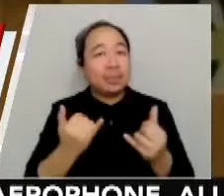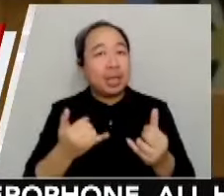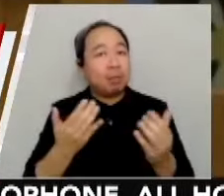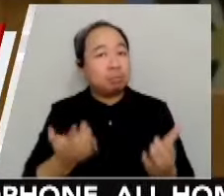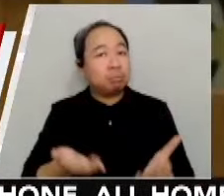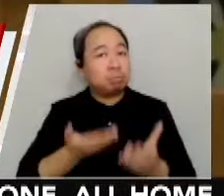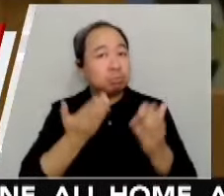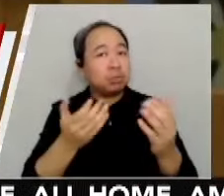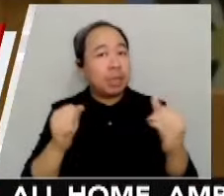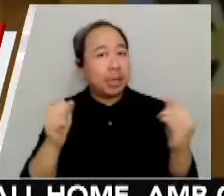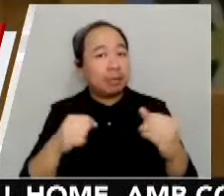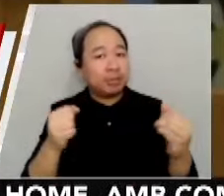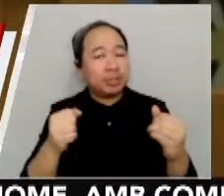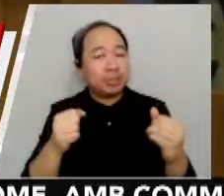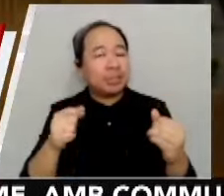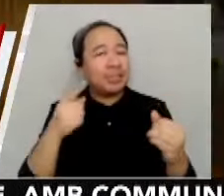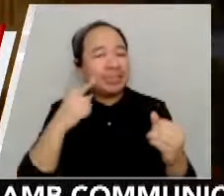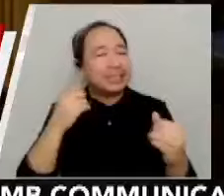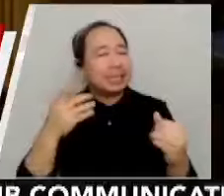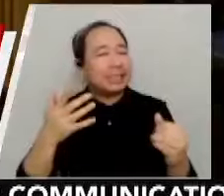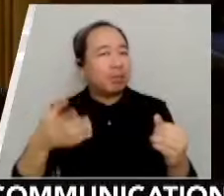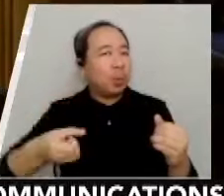fraud. Both